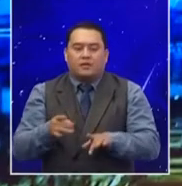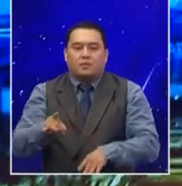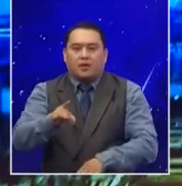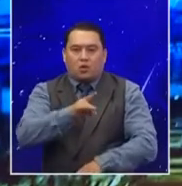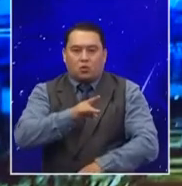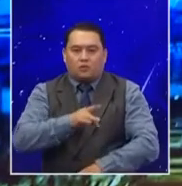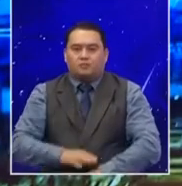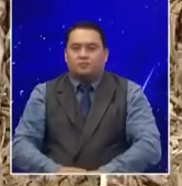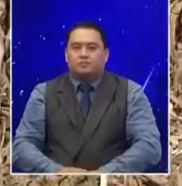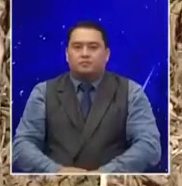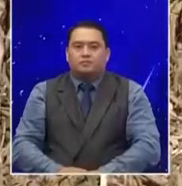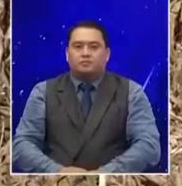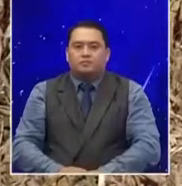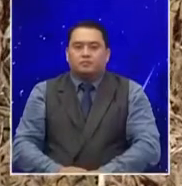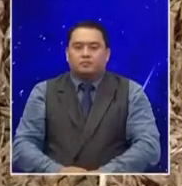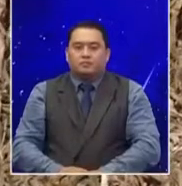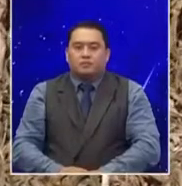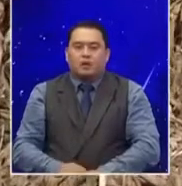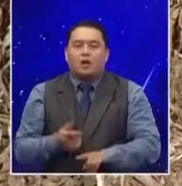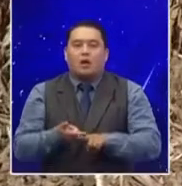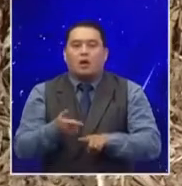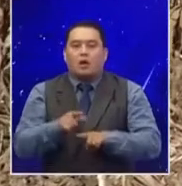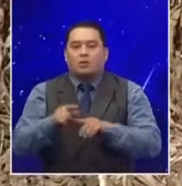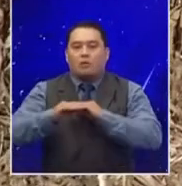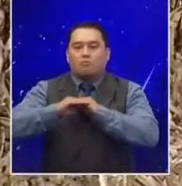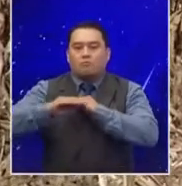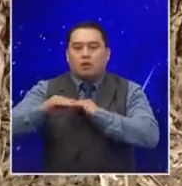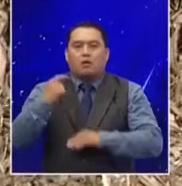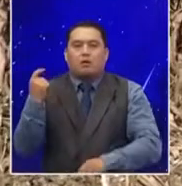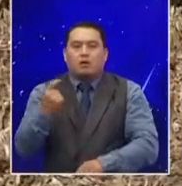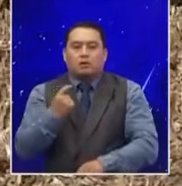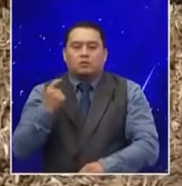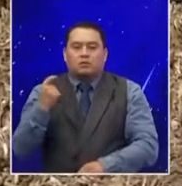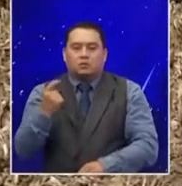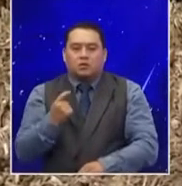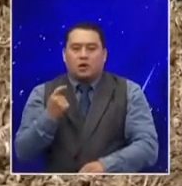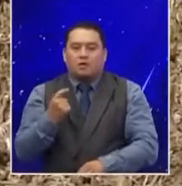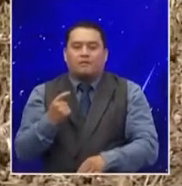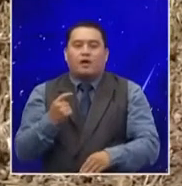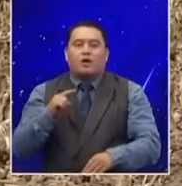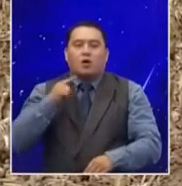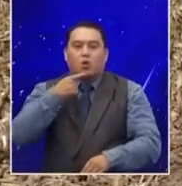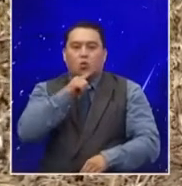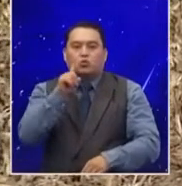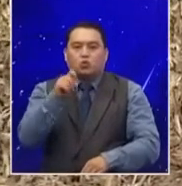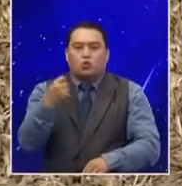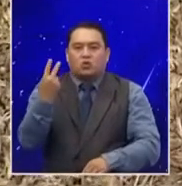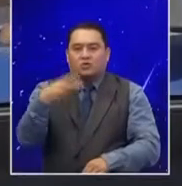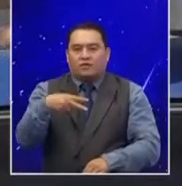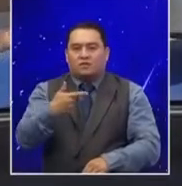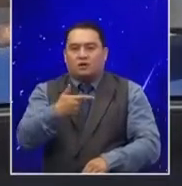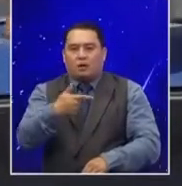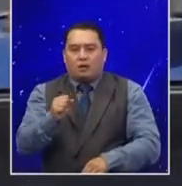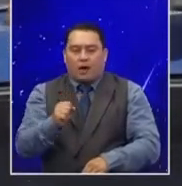этом регионе. Эти кукурузные поля принадлежат крестьянскому хозяйству Кожембердиев. Из 120 гектаров